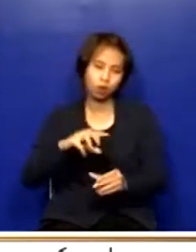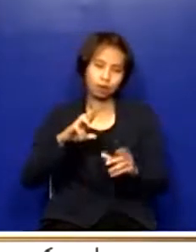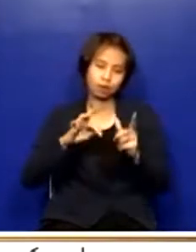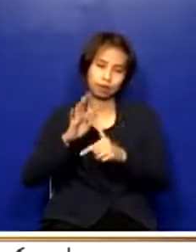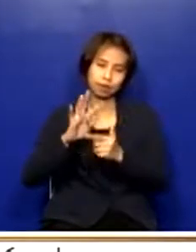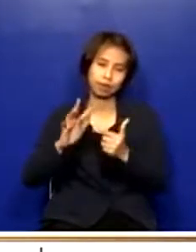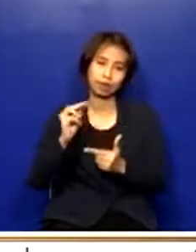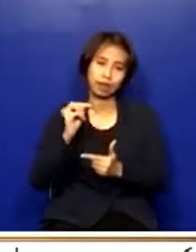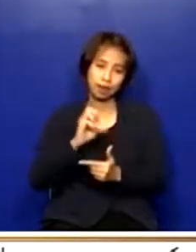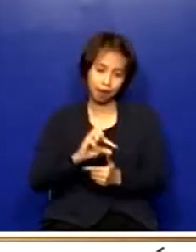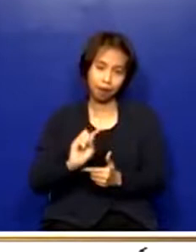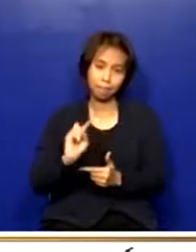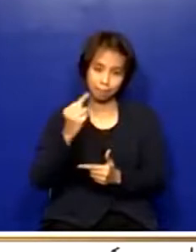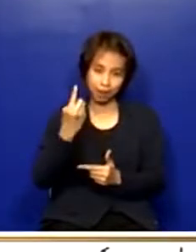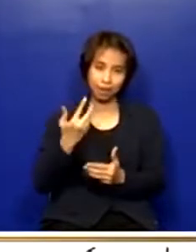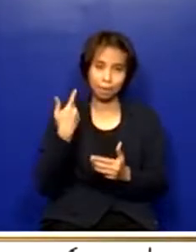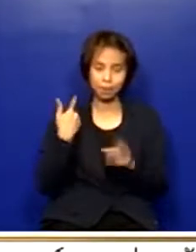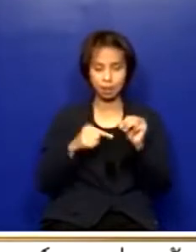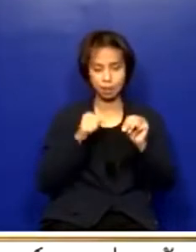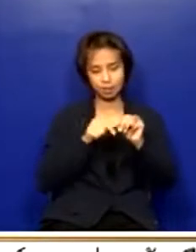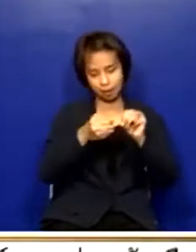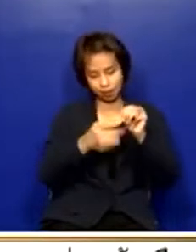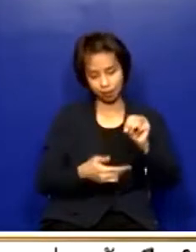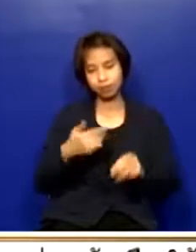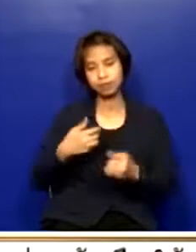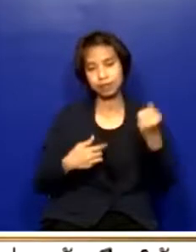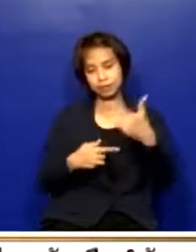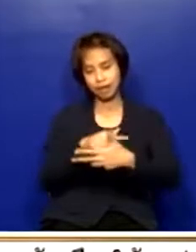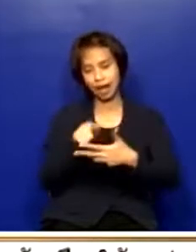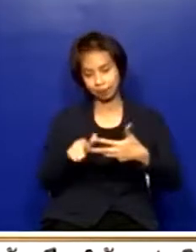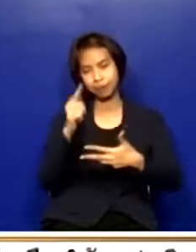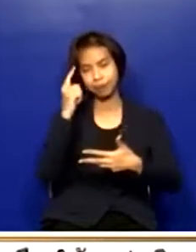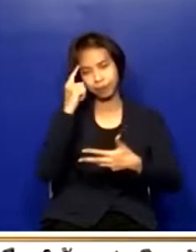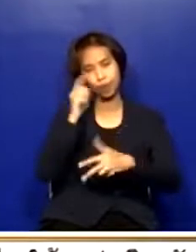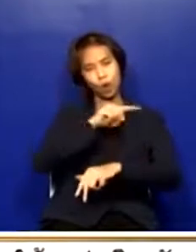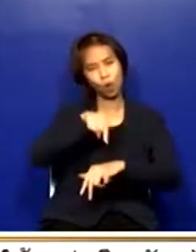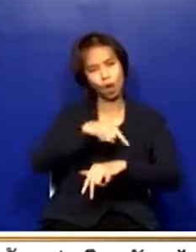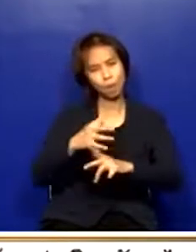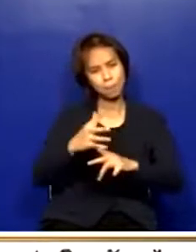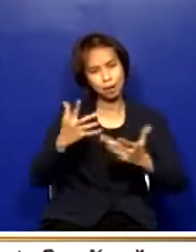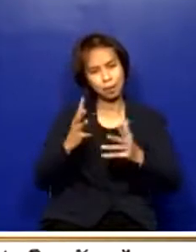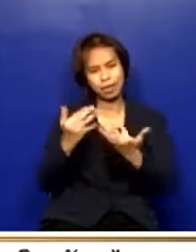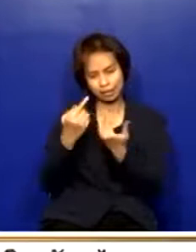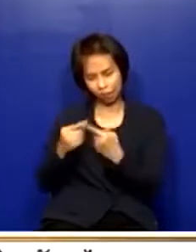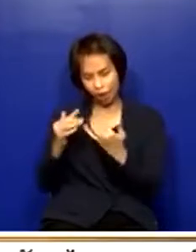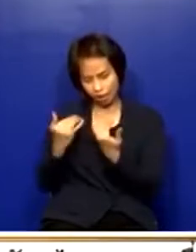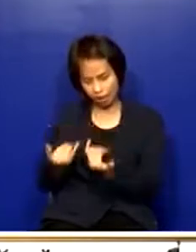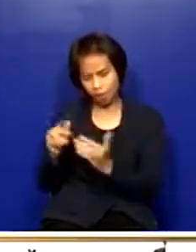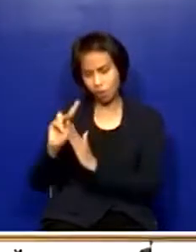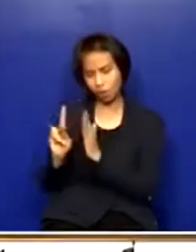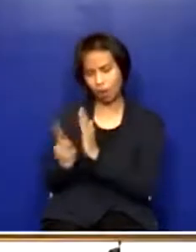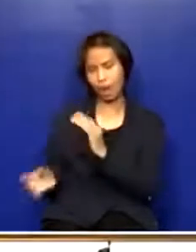ซึ่มประมาณแค่สามารราตรนี้อาจะไมไดใช้เวลามากเทาที่ควรแต่วัี้มกฎหมายใหม่เพ่มขมาคือว่า